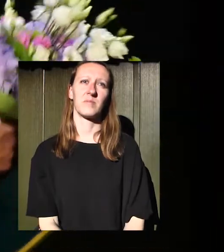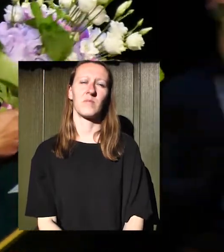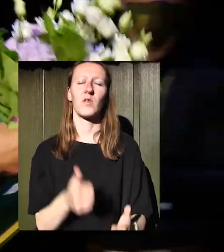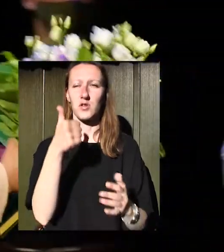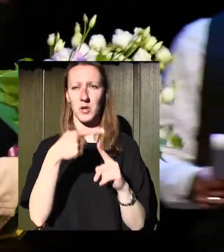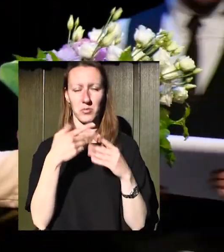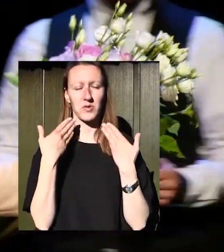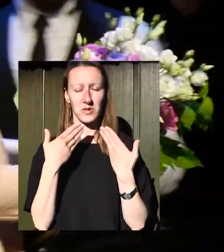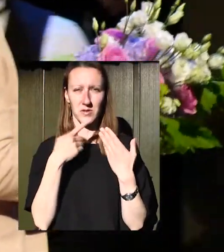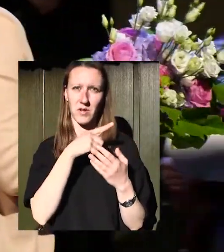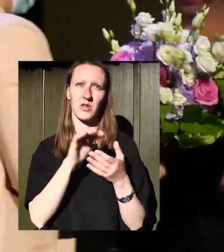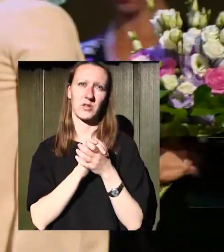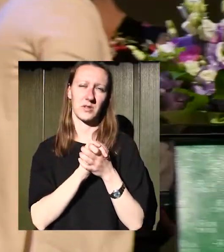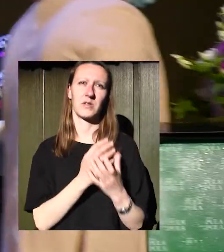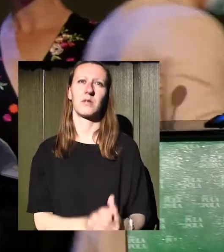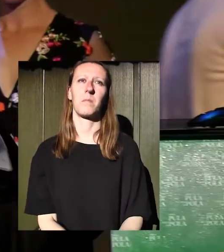Još jednom čestite.